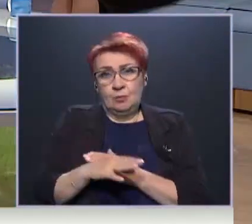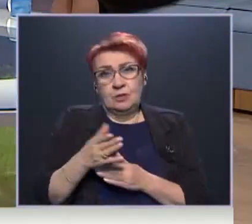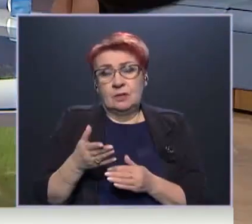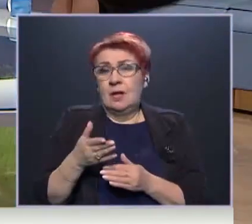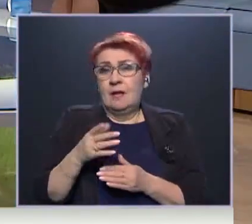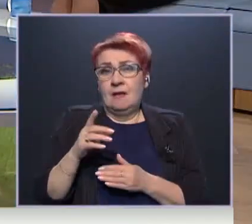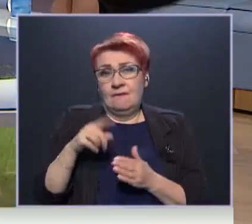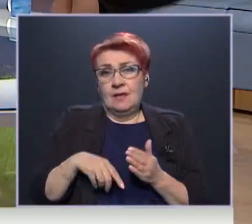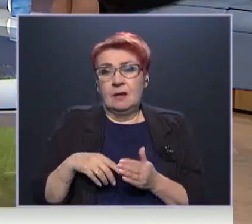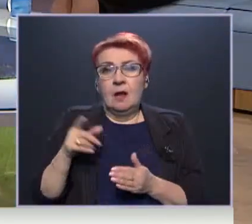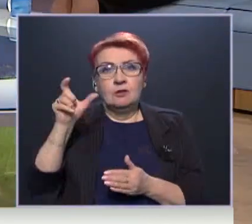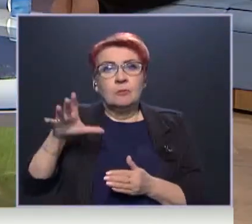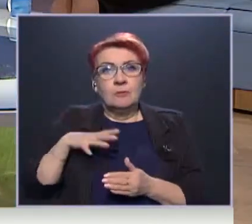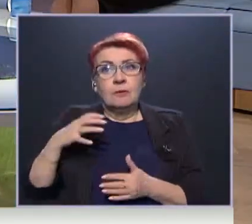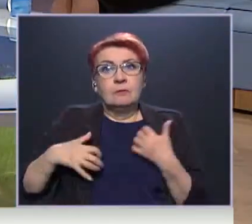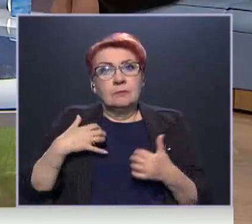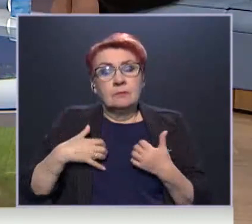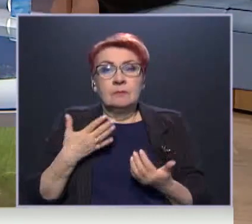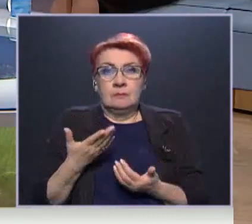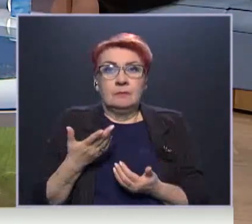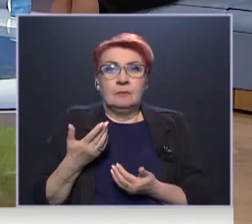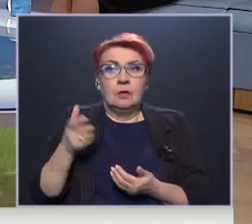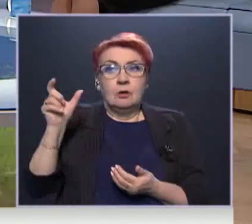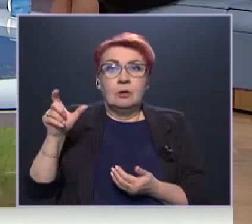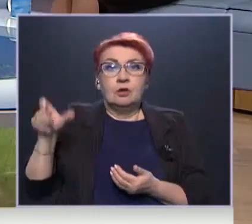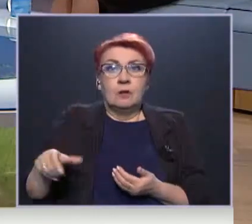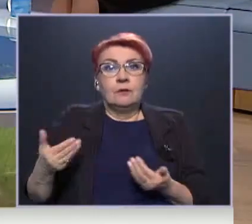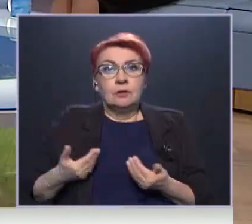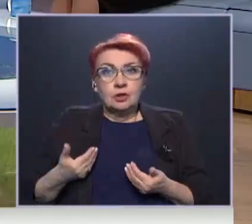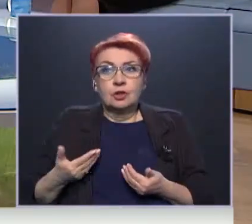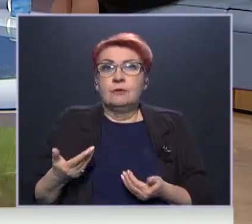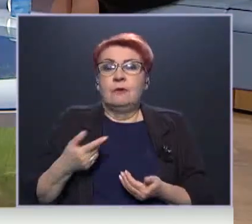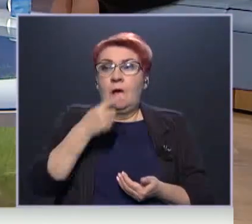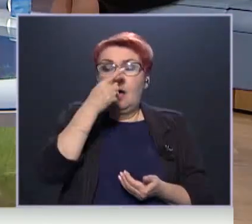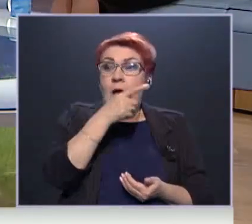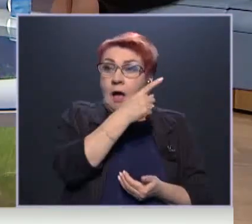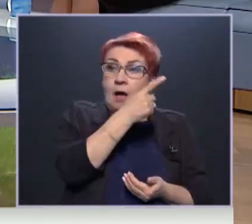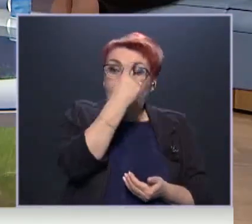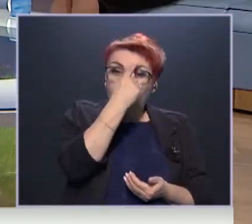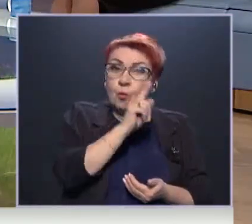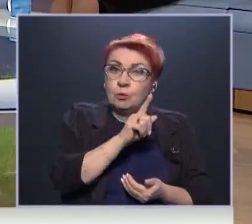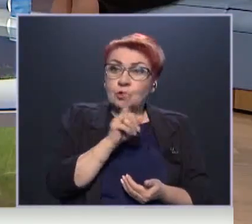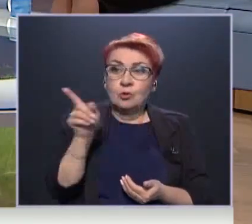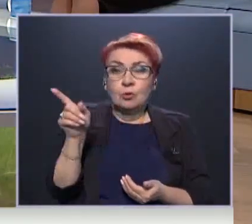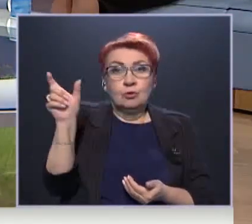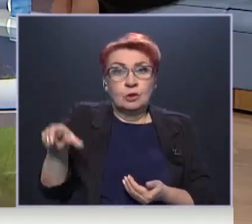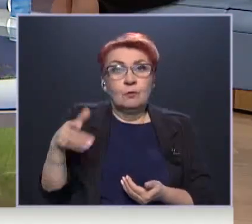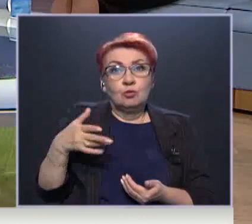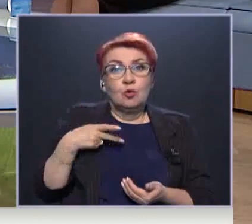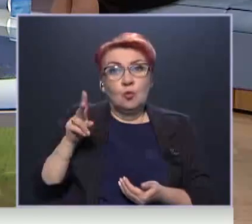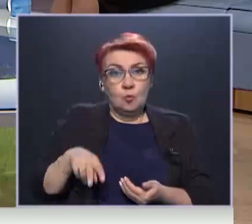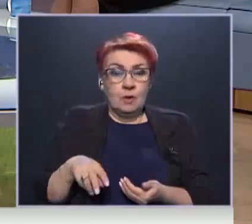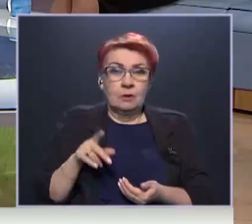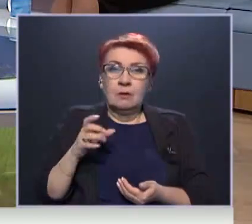по ошибке о упокоении там, живого человека. Или я думал, что он умер, он оказался живым. Это не важно. Главное помолиться. Господь